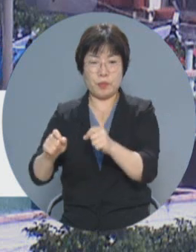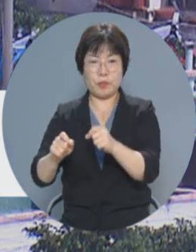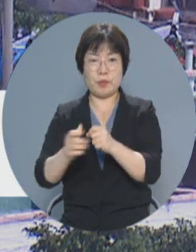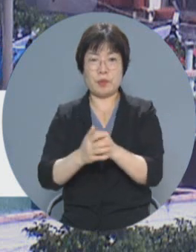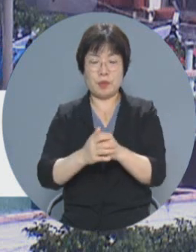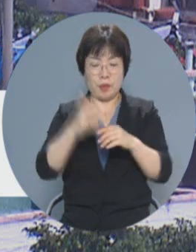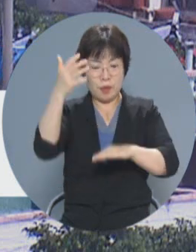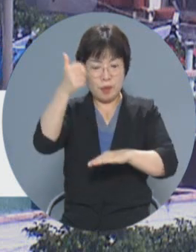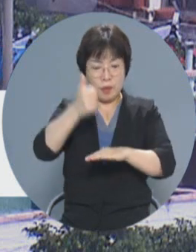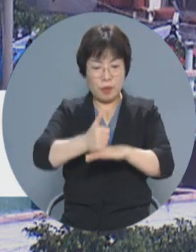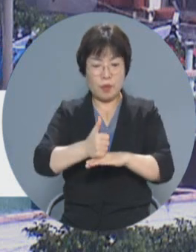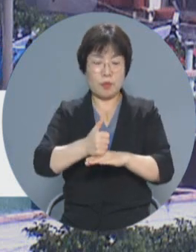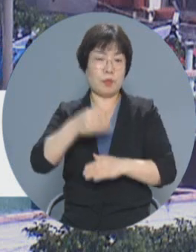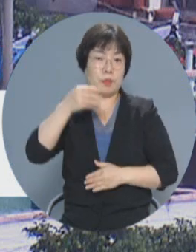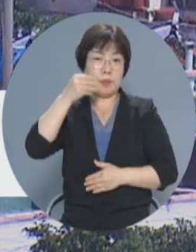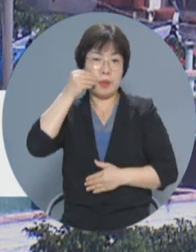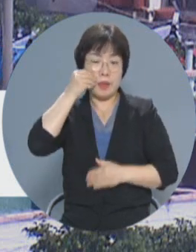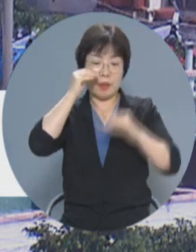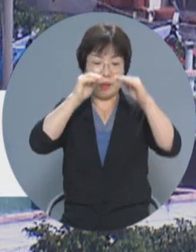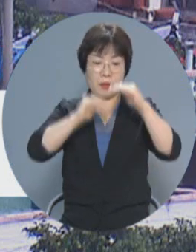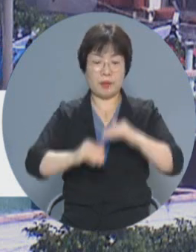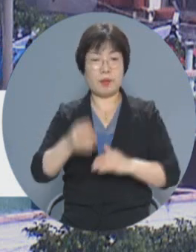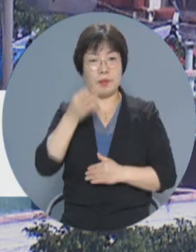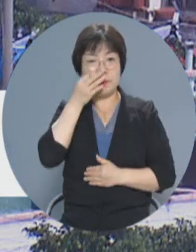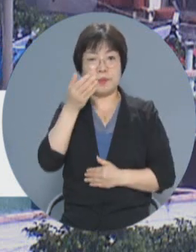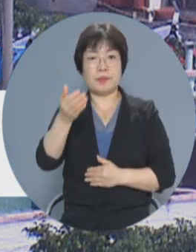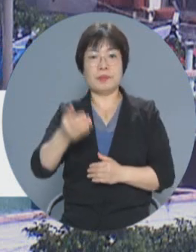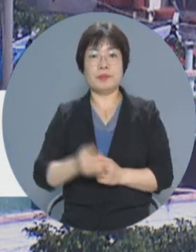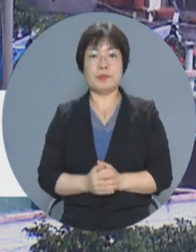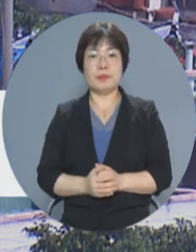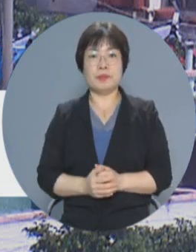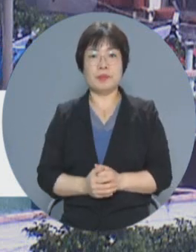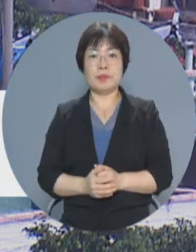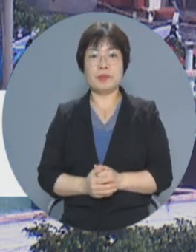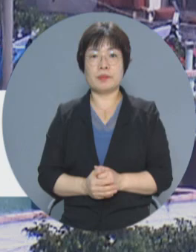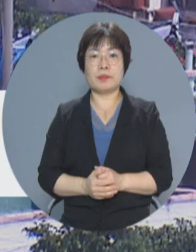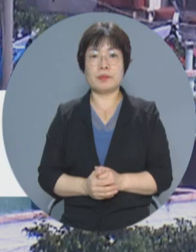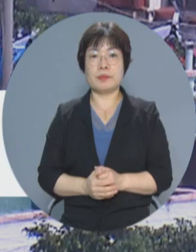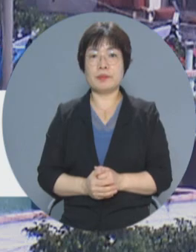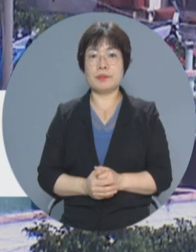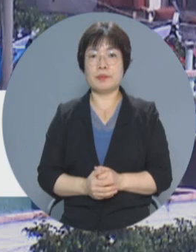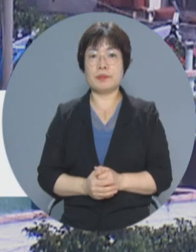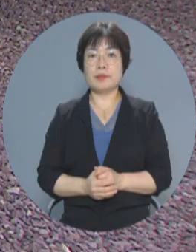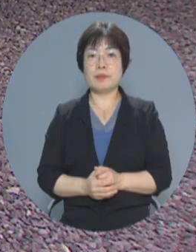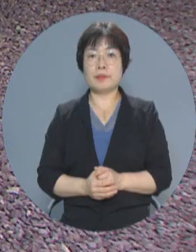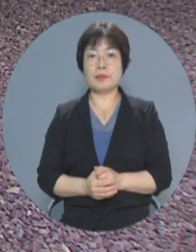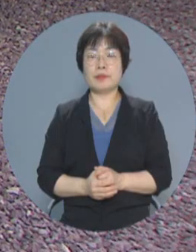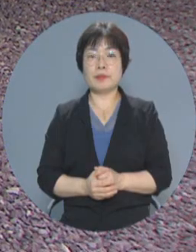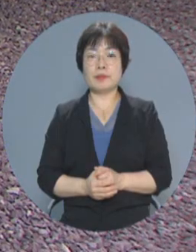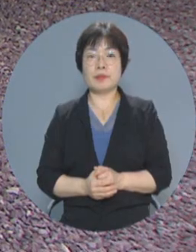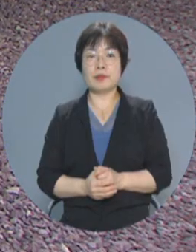연기되면서 결국 제자리 걸음을 하게 됐습니다. 조희원 기자가 취재했습니다.